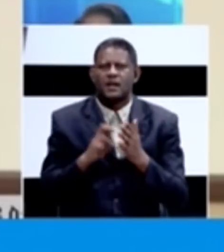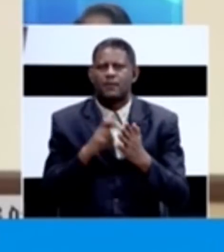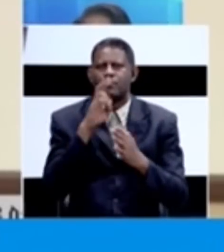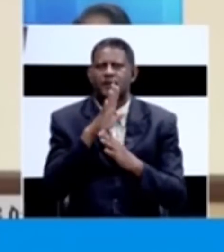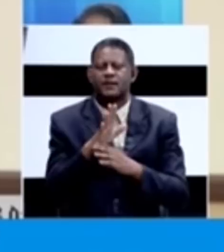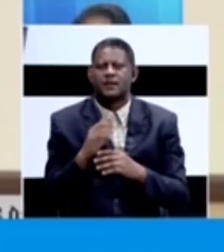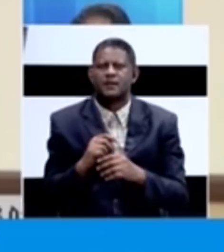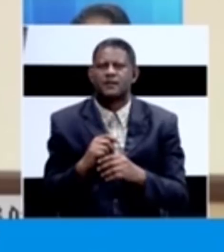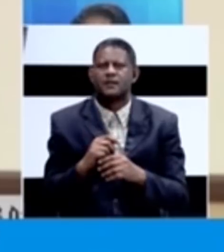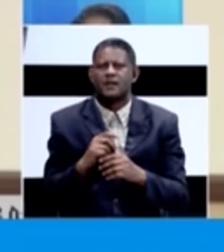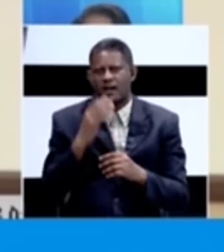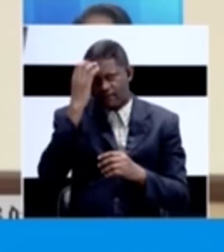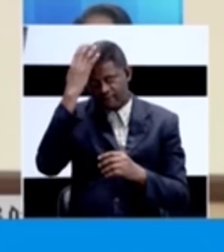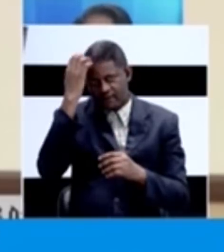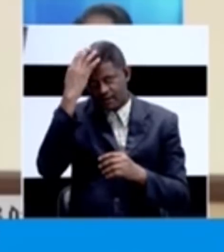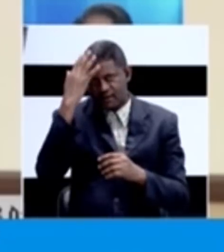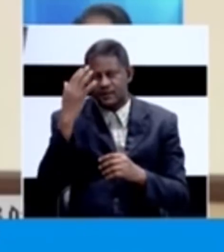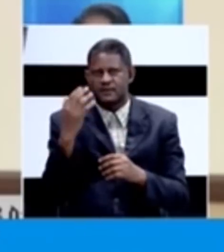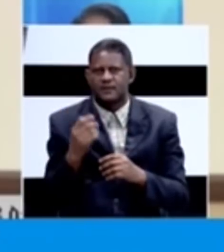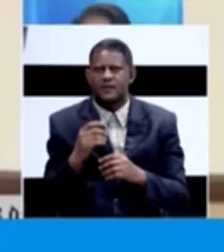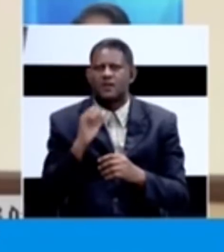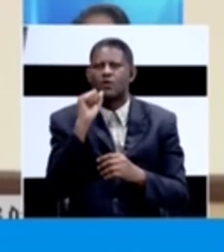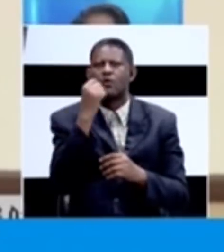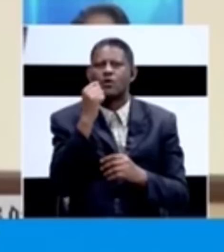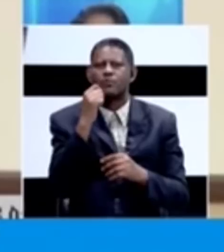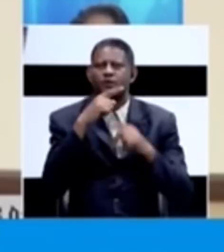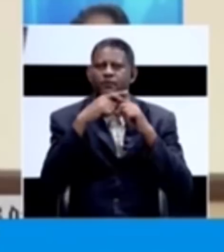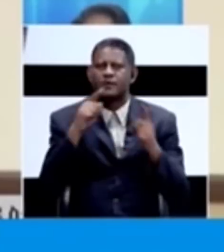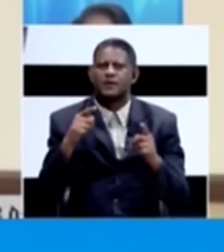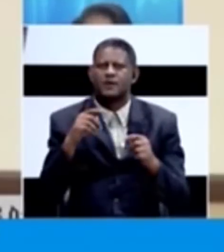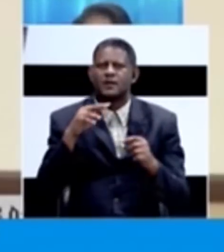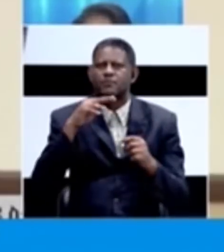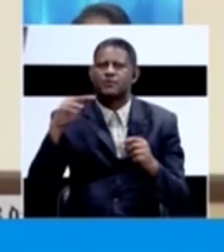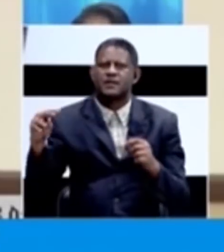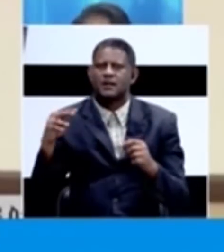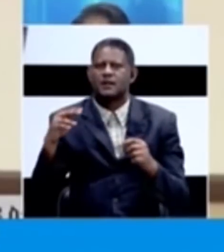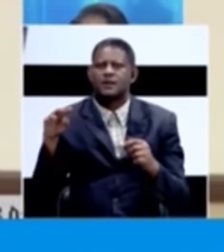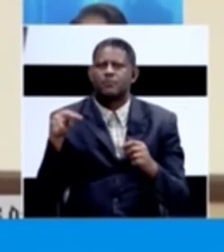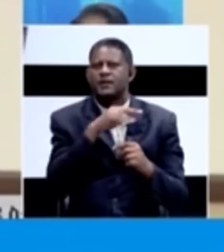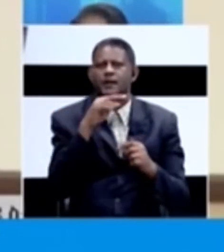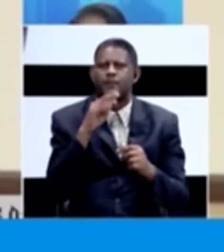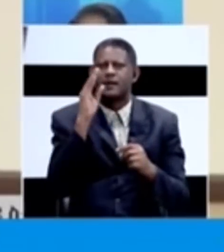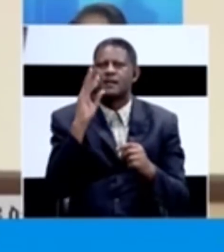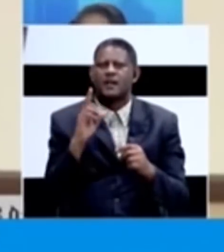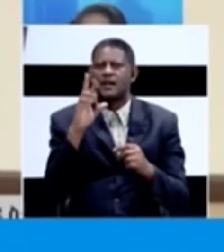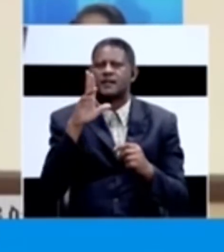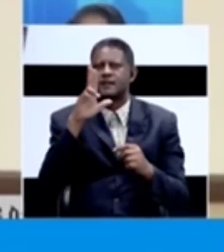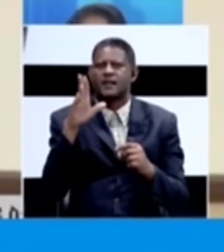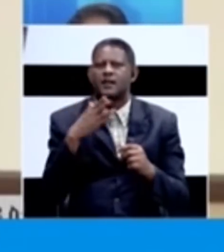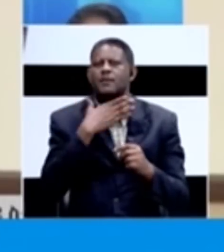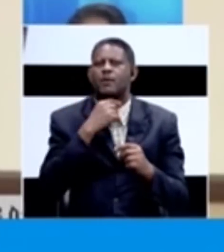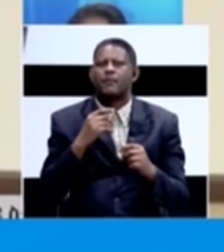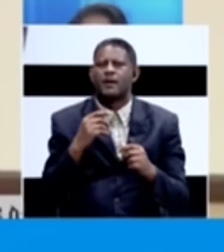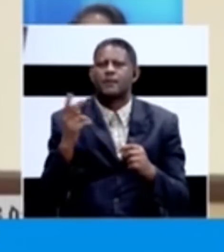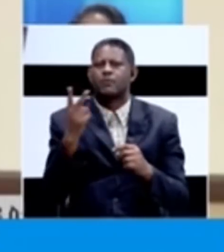ኣንበጣ በአፋር፣ በኦሮሚያ፣ በተለይ ምስራቅ እና ምዕራብ ሐረርጌ፣ በአማራ